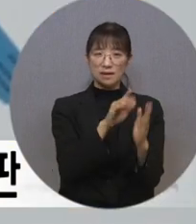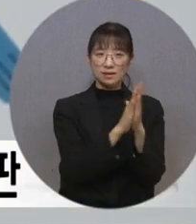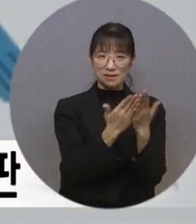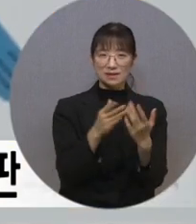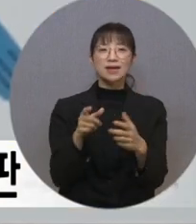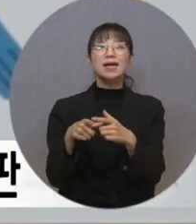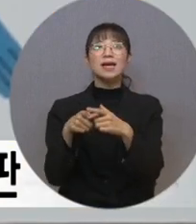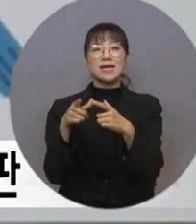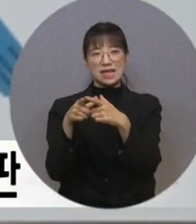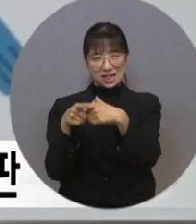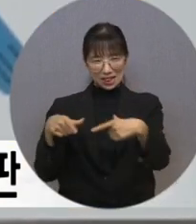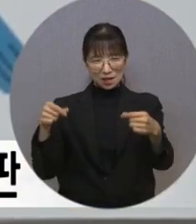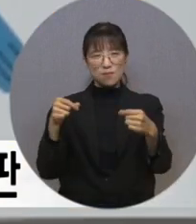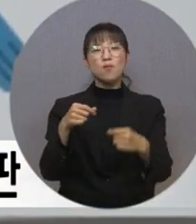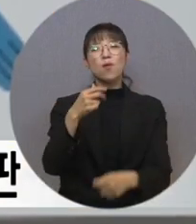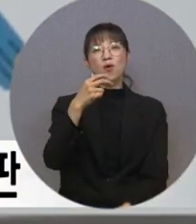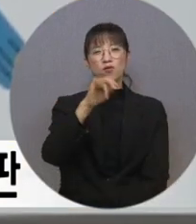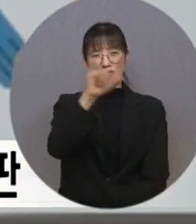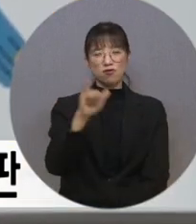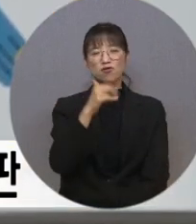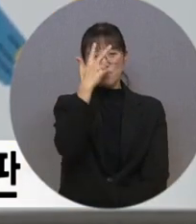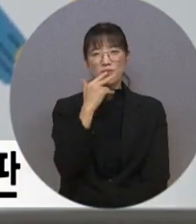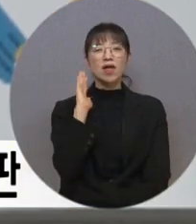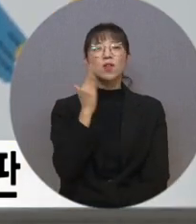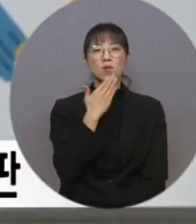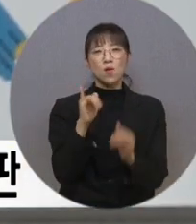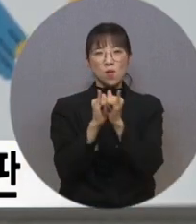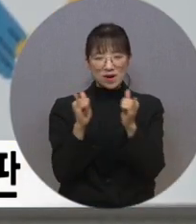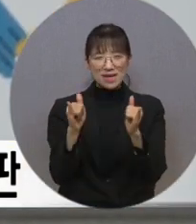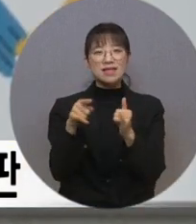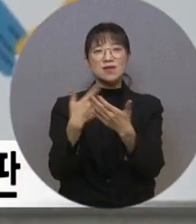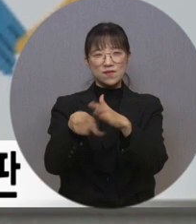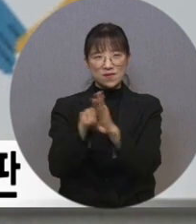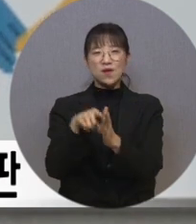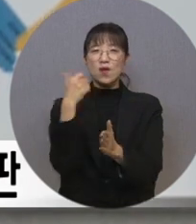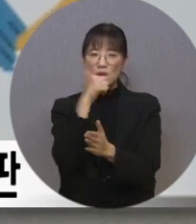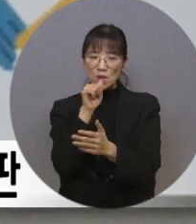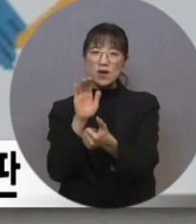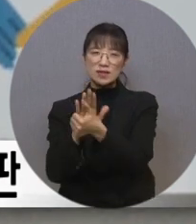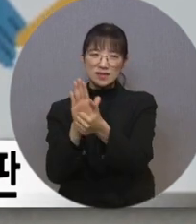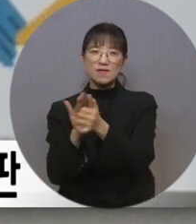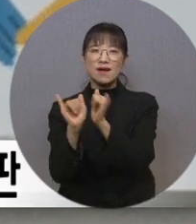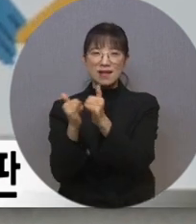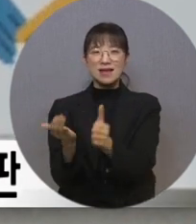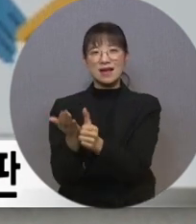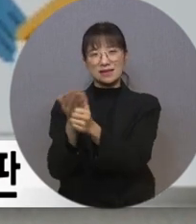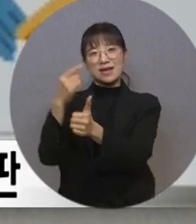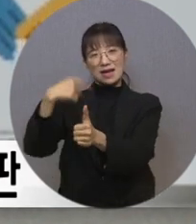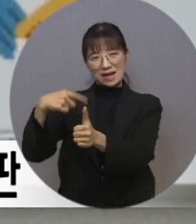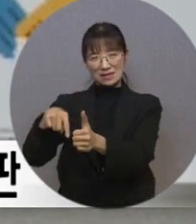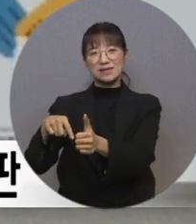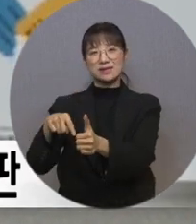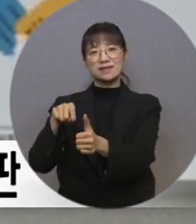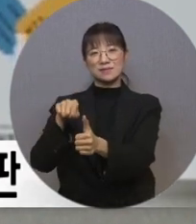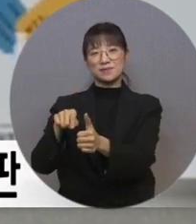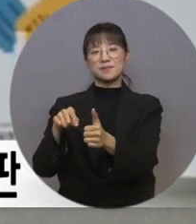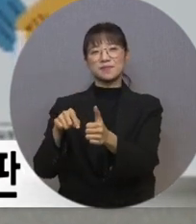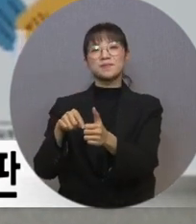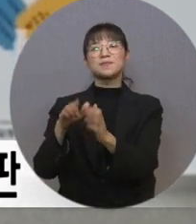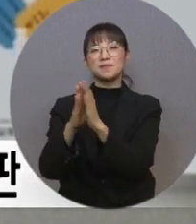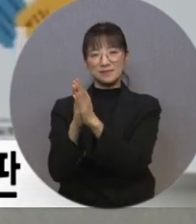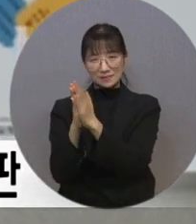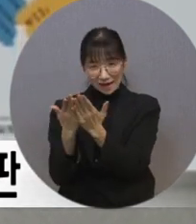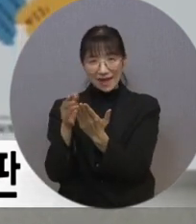일본 전국 맥 농인 협회에서 발간한 맹 농인을 위한 통역 개조원 양성 강습회 지도자를 위한